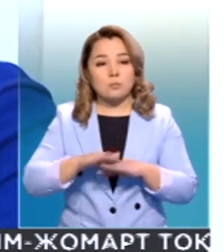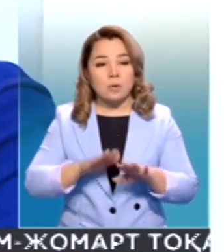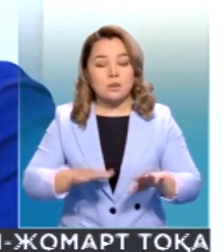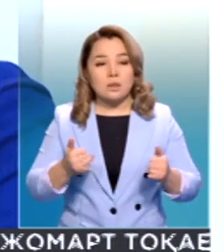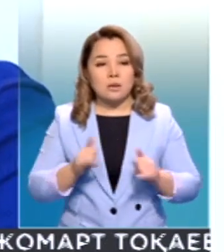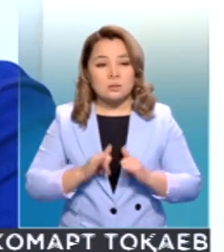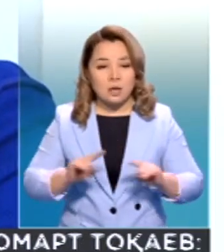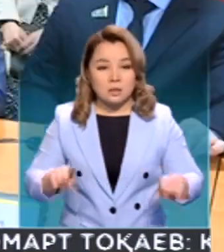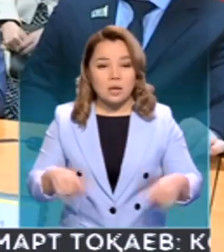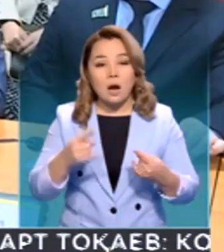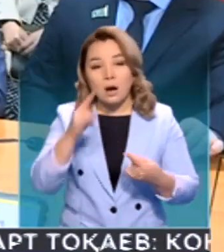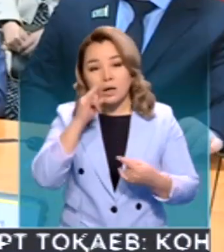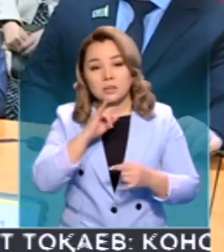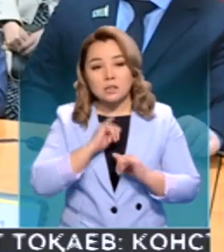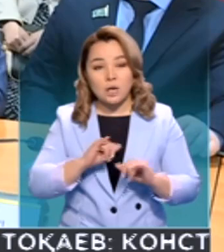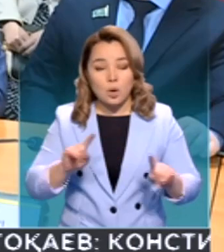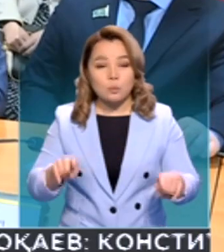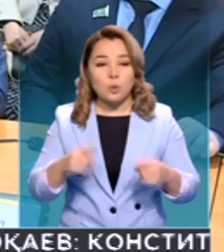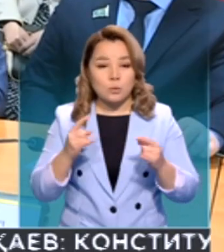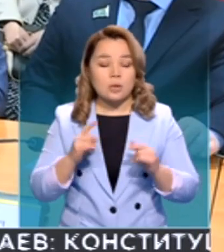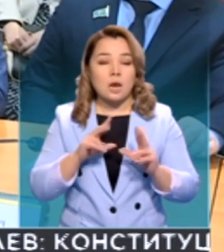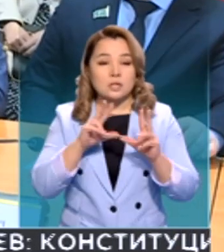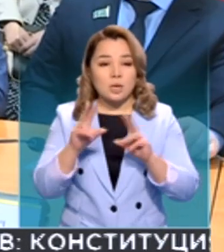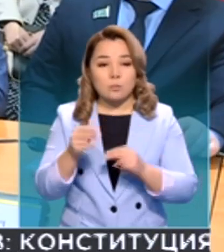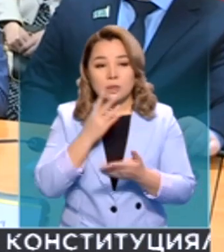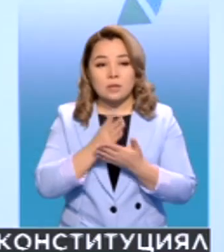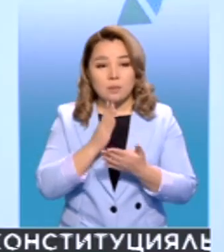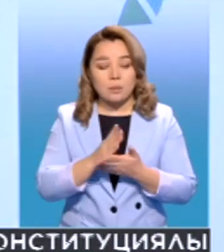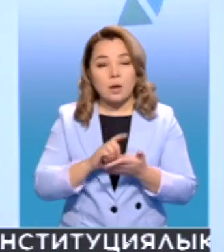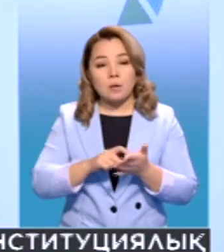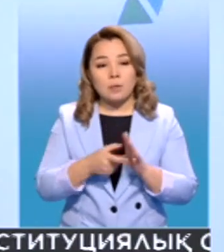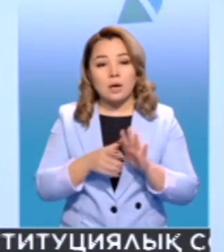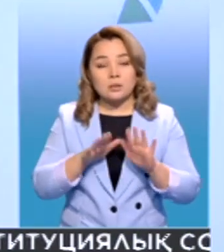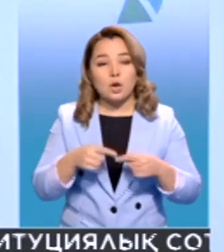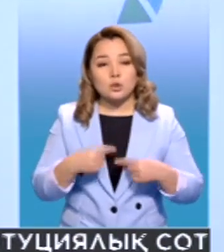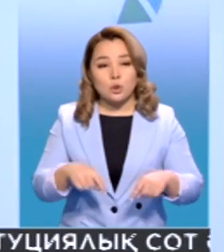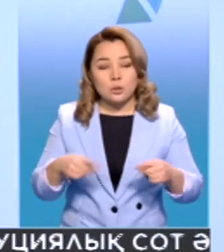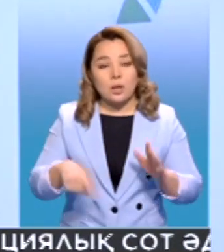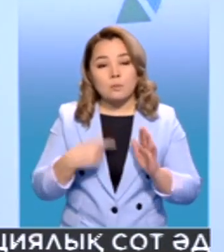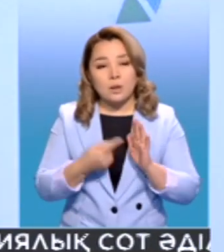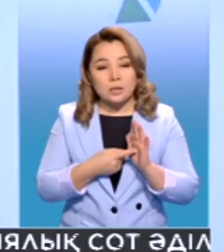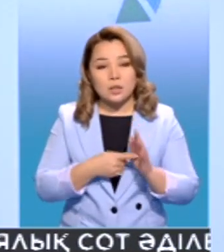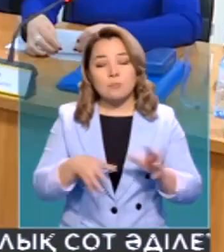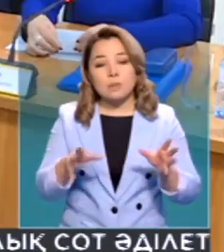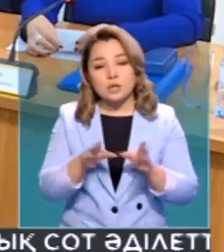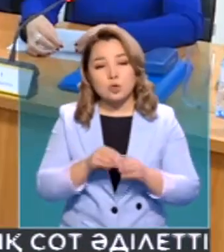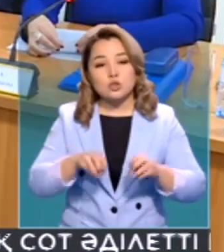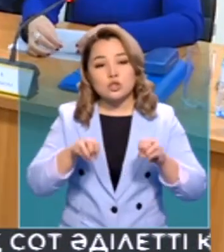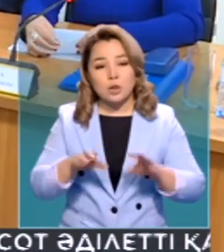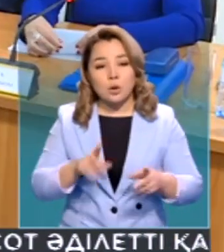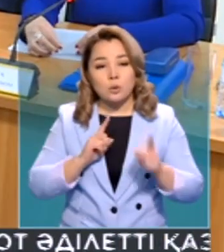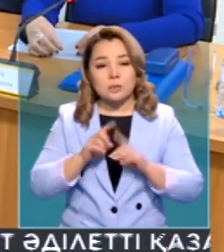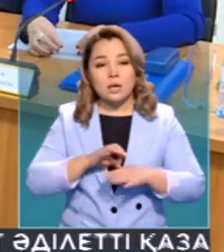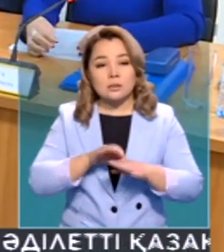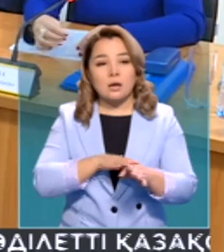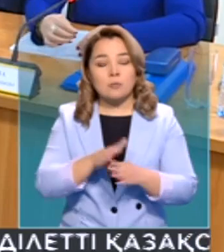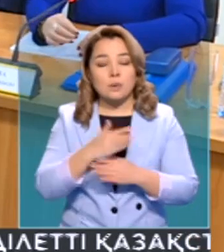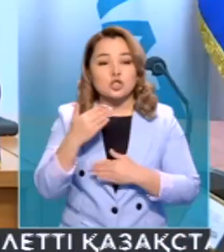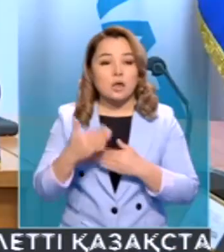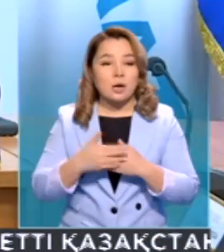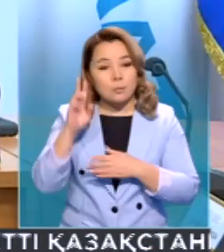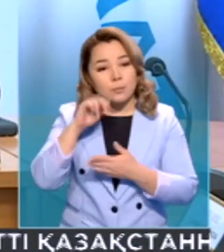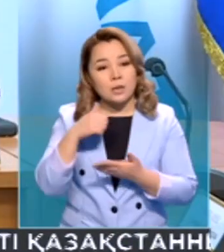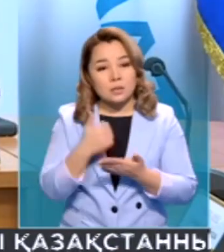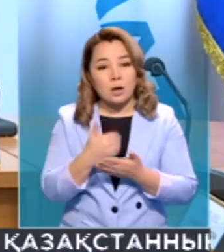қанаттасы өркендеуі Қазақстанның дамуына кепілдік береді. Осылай деген палата өкілдері түрлі мәселені бірлесе шешудің жолын талқылады. Жақында ғана